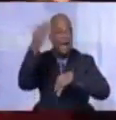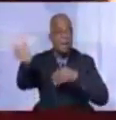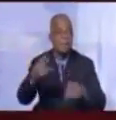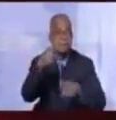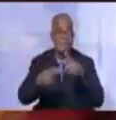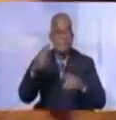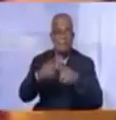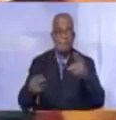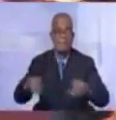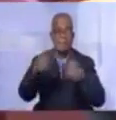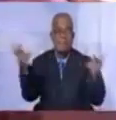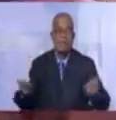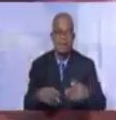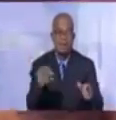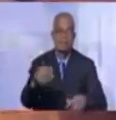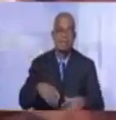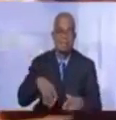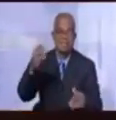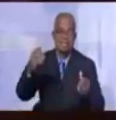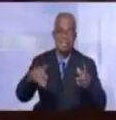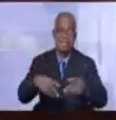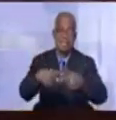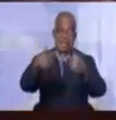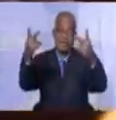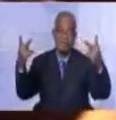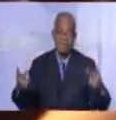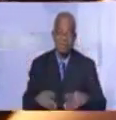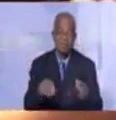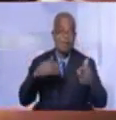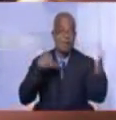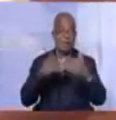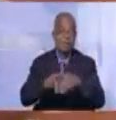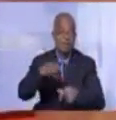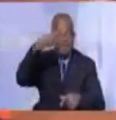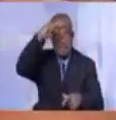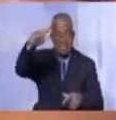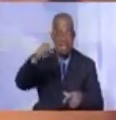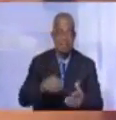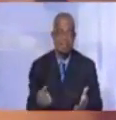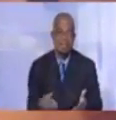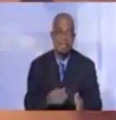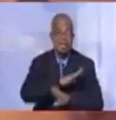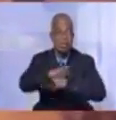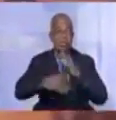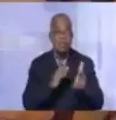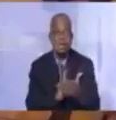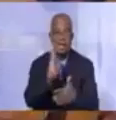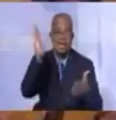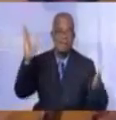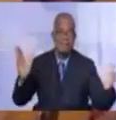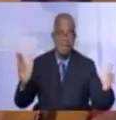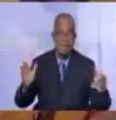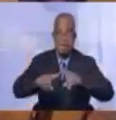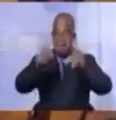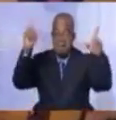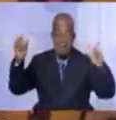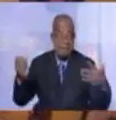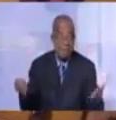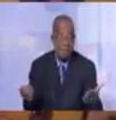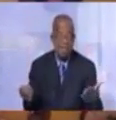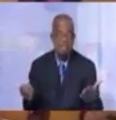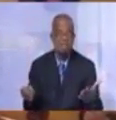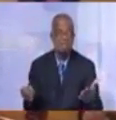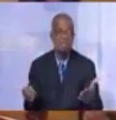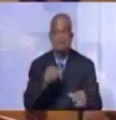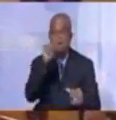Ici, tout paraît normal, sauf qu'aucun panneau n'indique l'interdiction de fumer. La tenancière reçoit des conseils et des panneaux